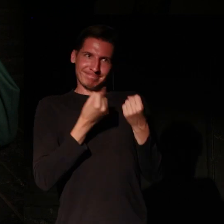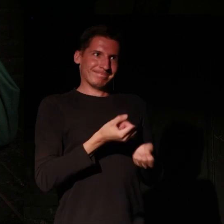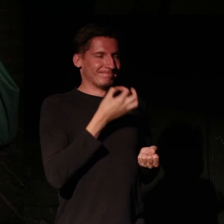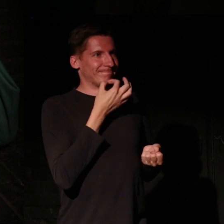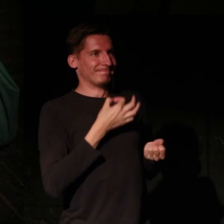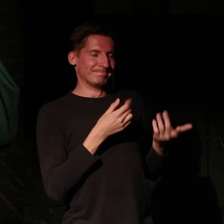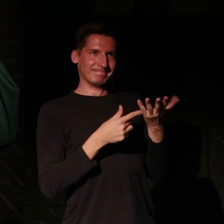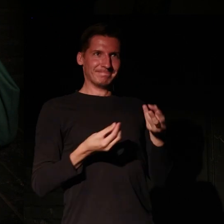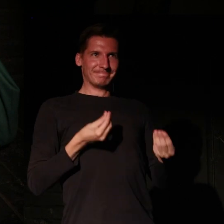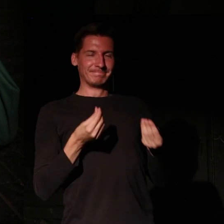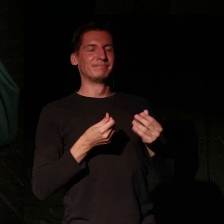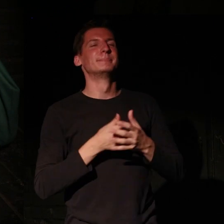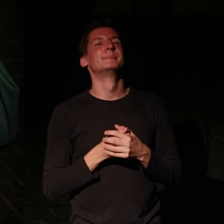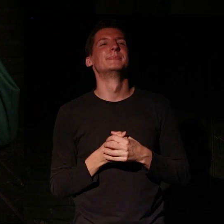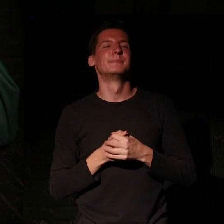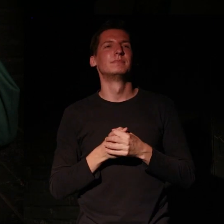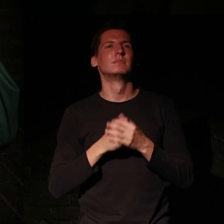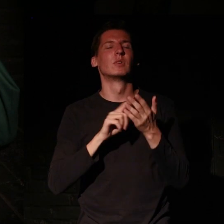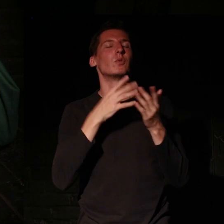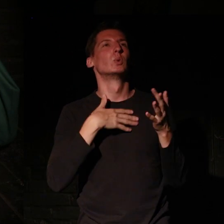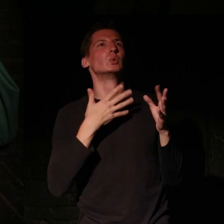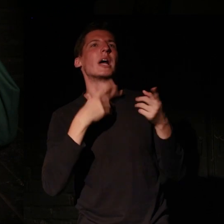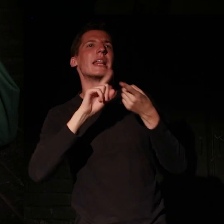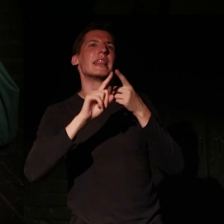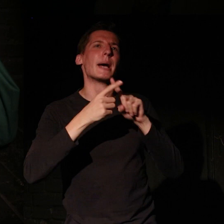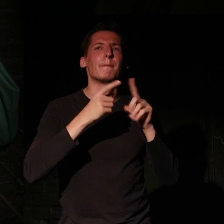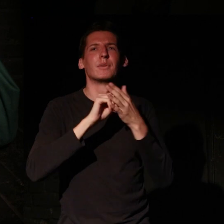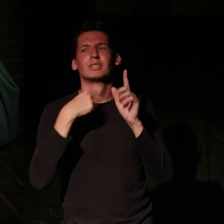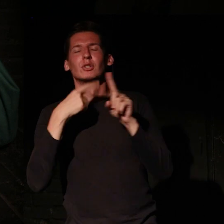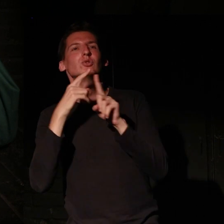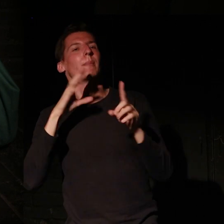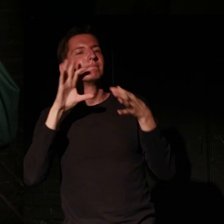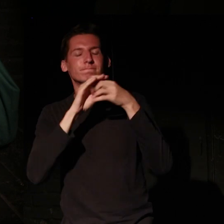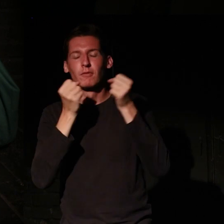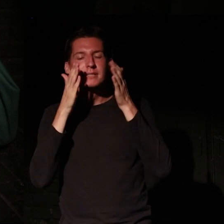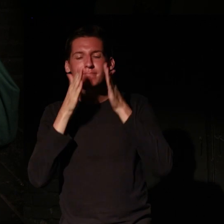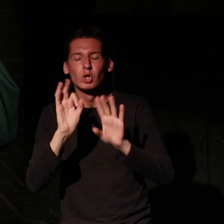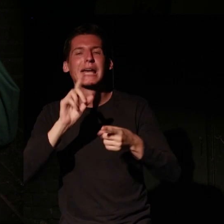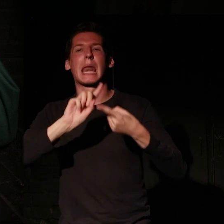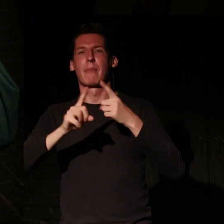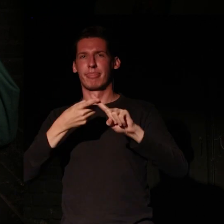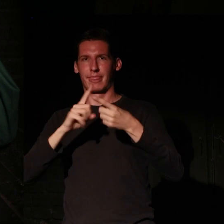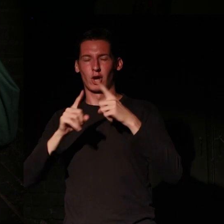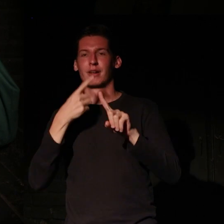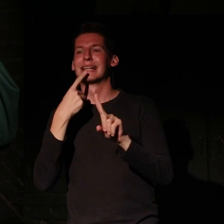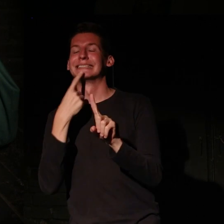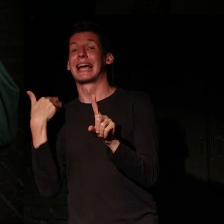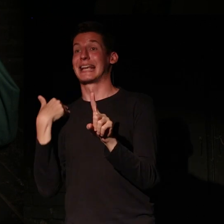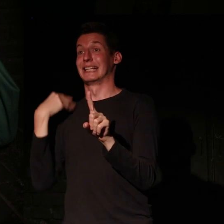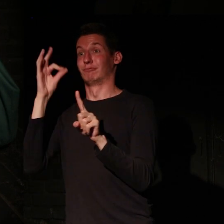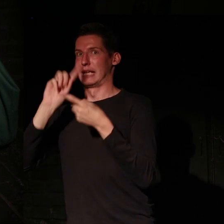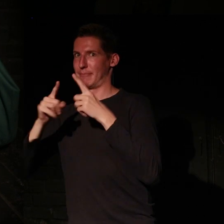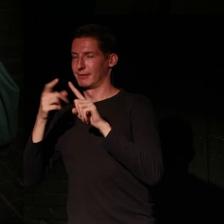Takie troszeczkę z gramatyki, bo trzeba sięgnąć po gramatykę języka greckiego